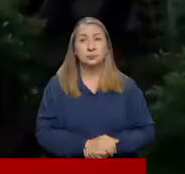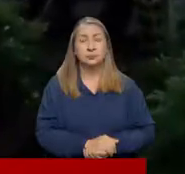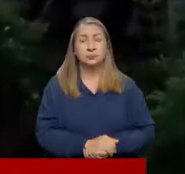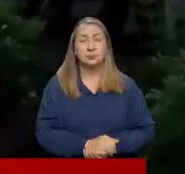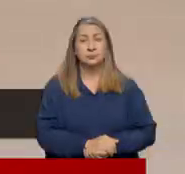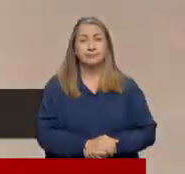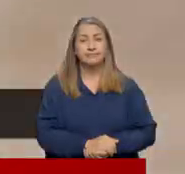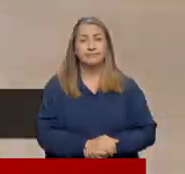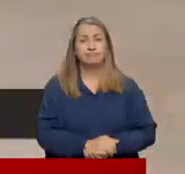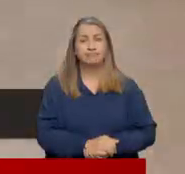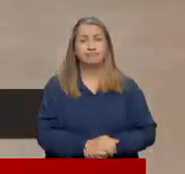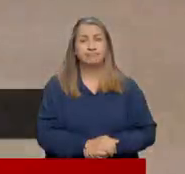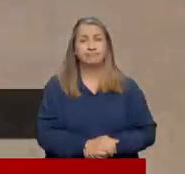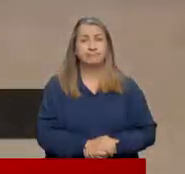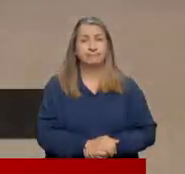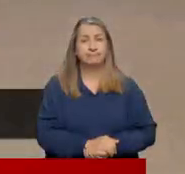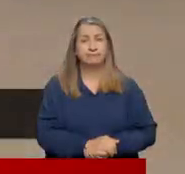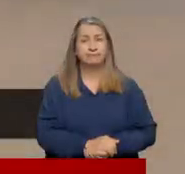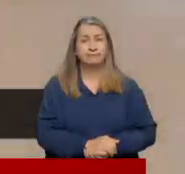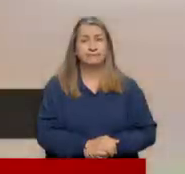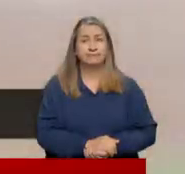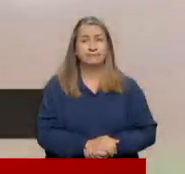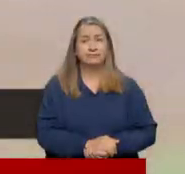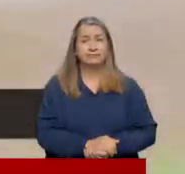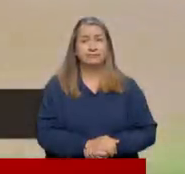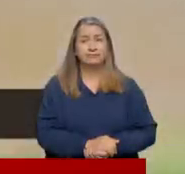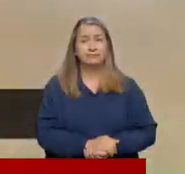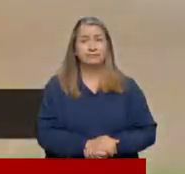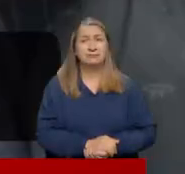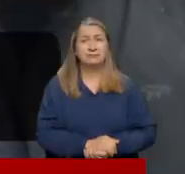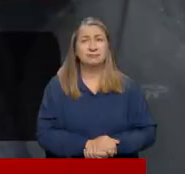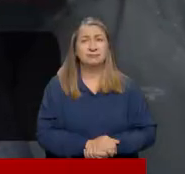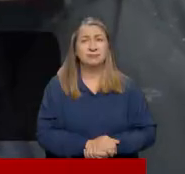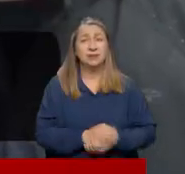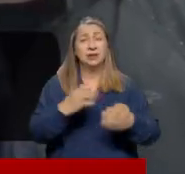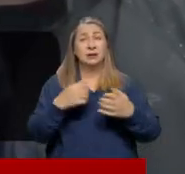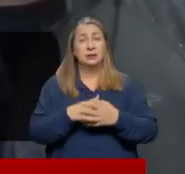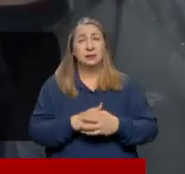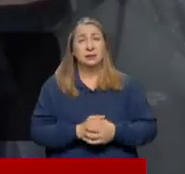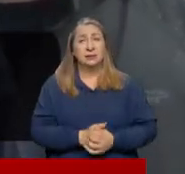bu gelen ağaca bakım mi Evet kötü gidiyor